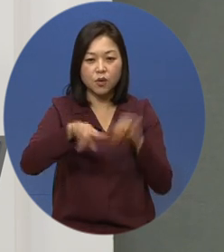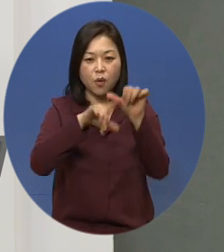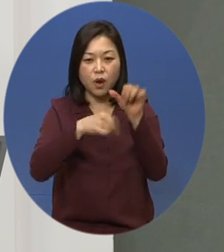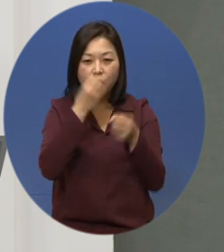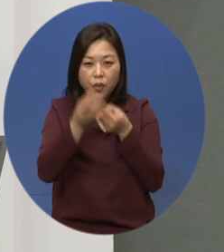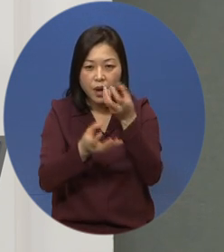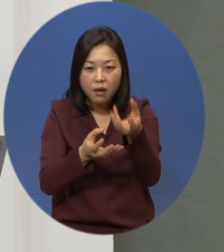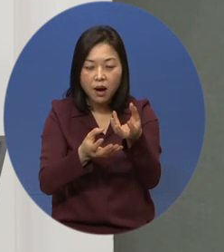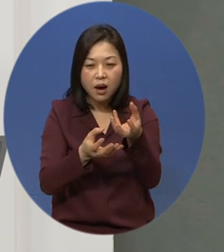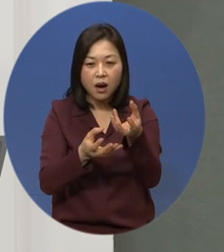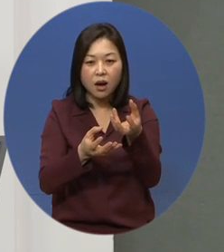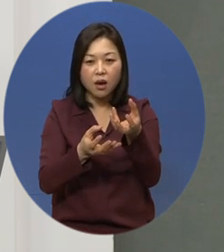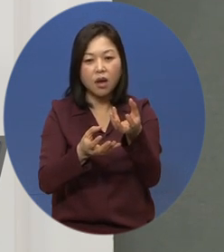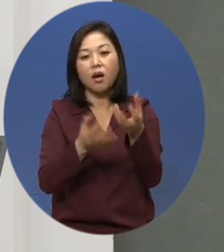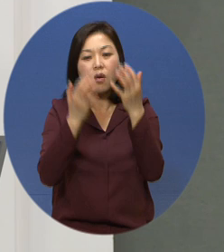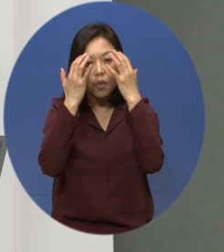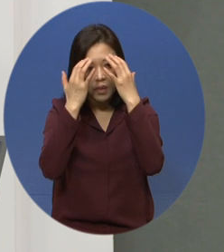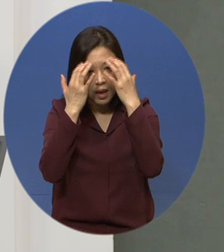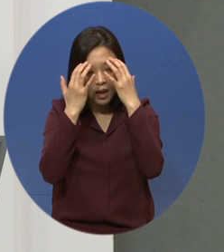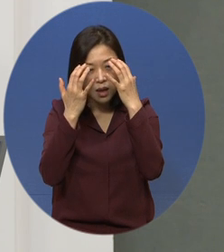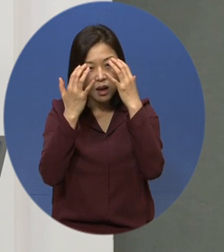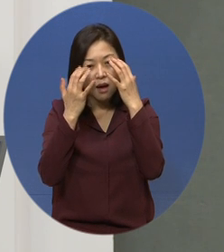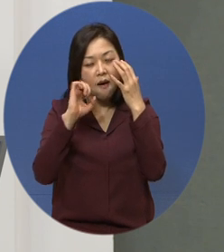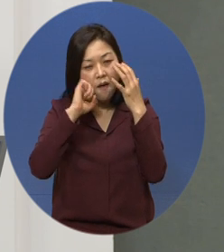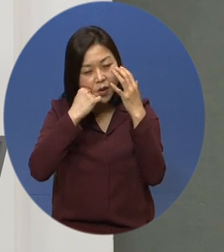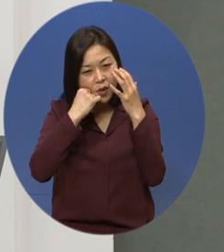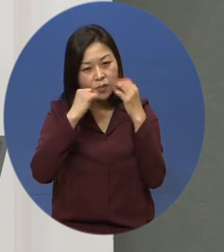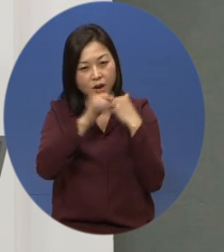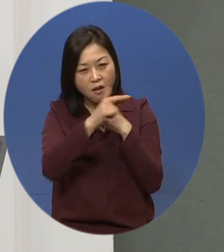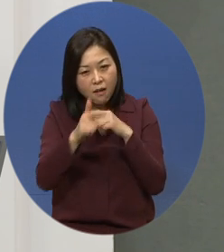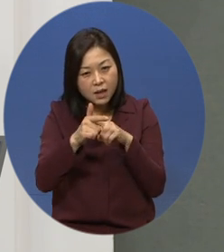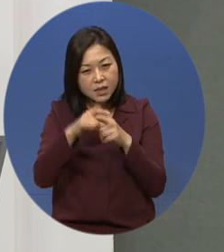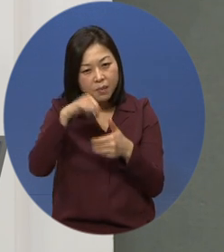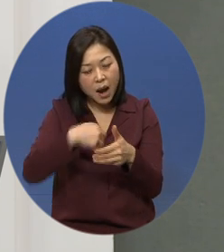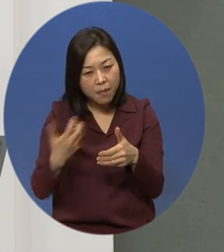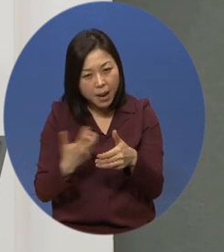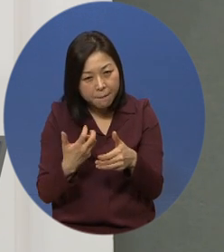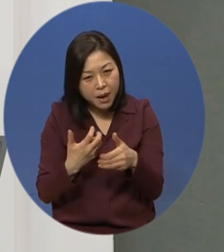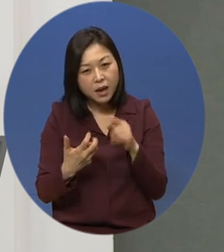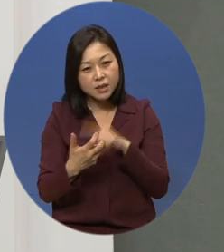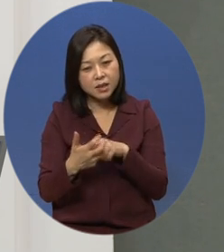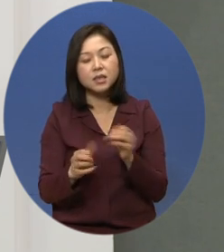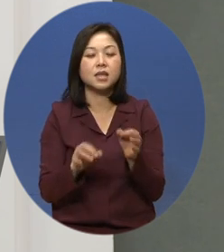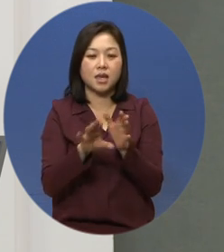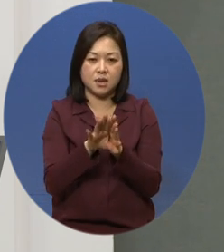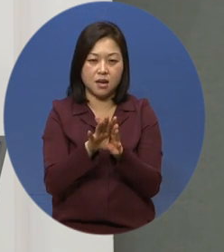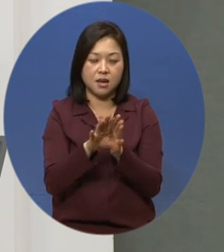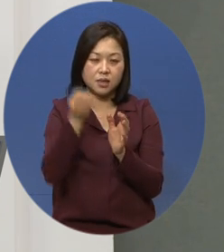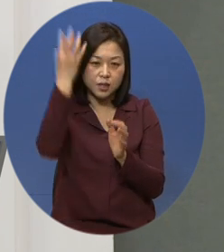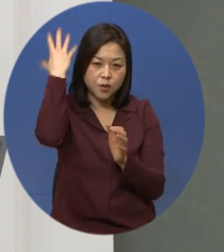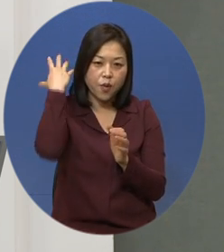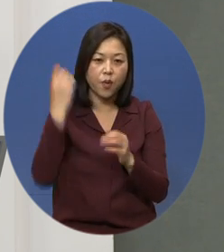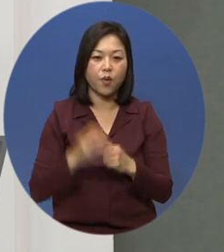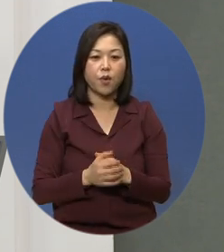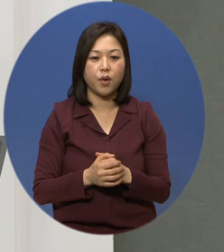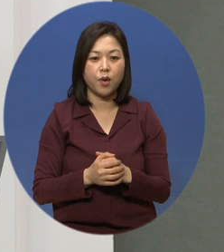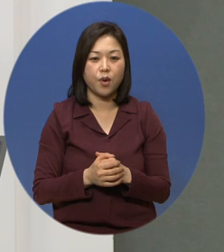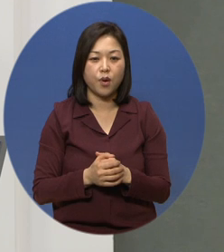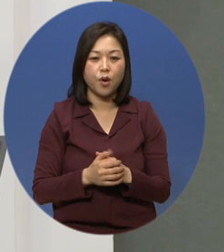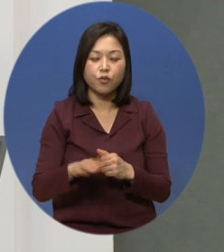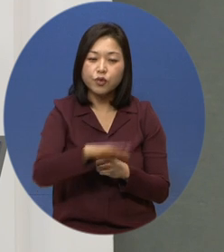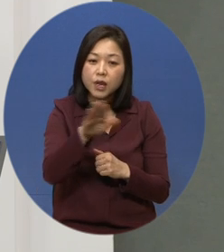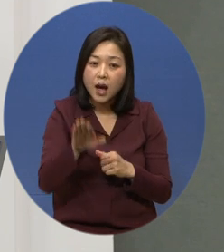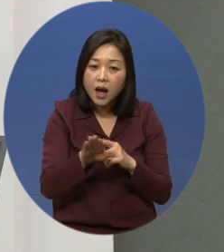오래고 해에 고뇌와 고통 과 쓱 아님을 이제는 이제 시고 왜 우리가